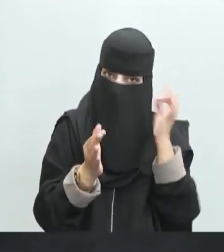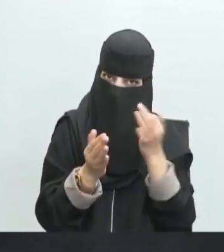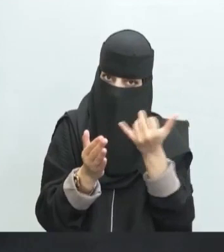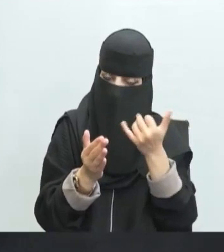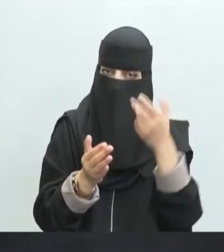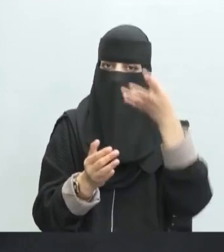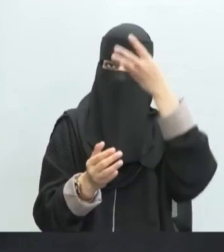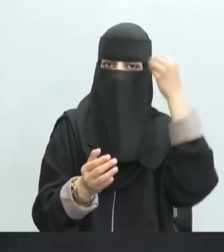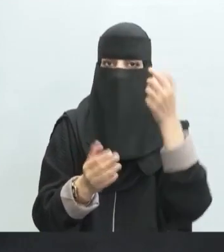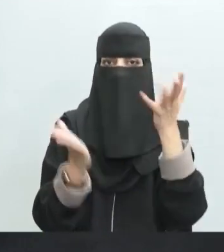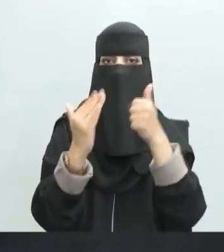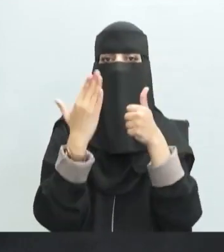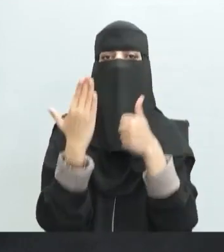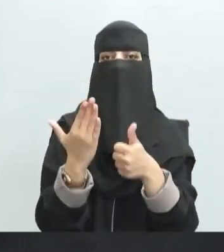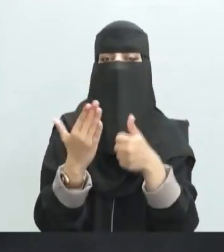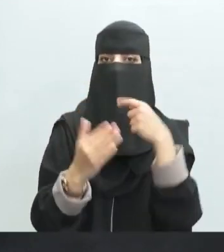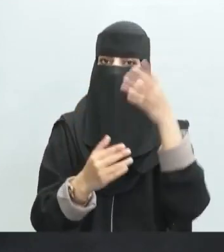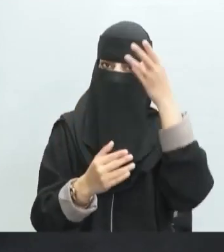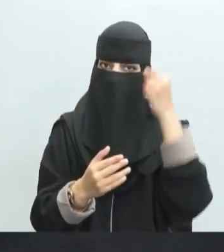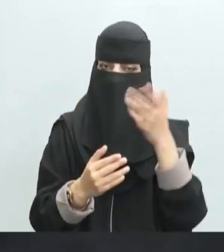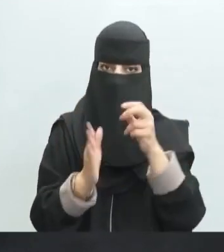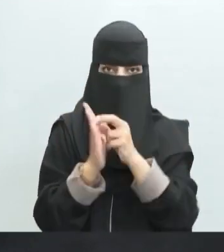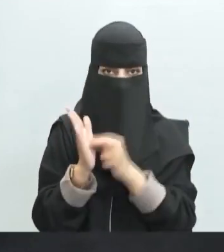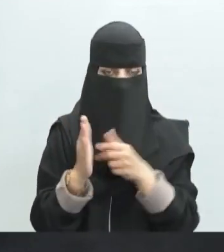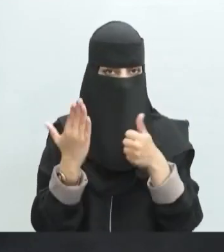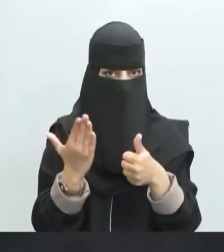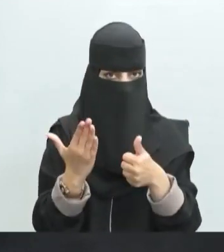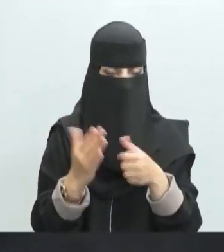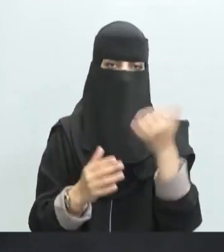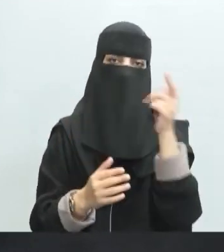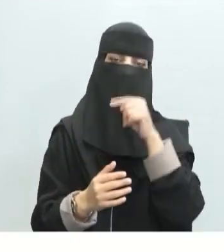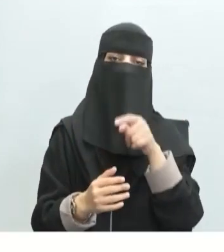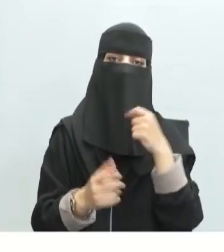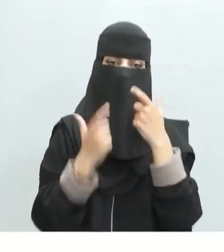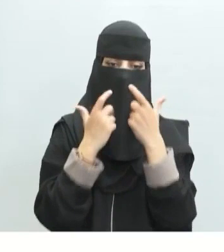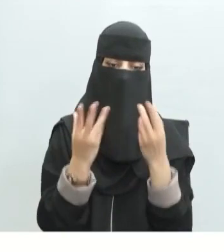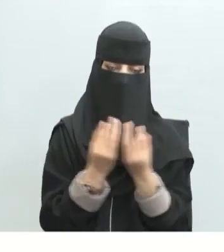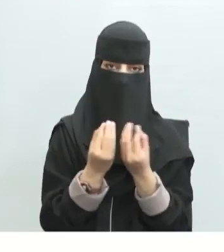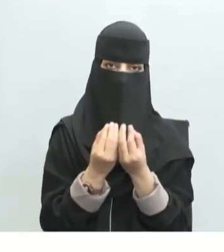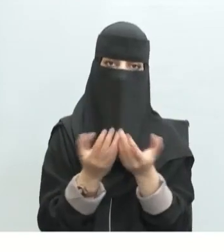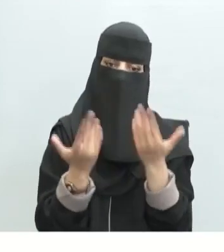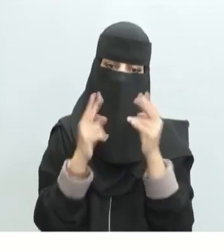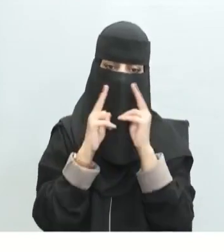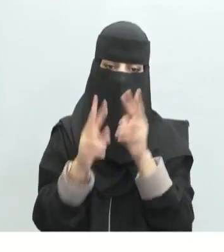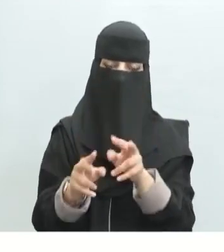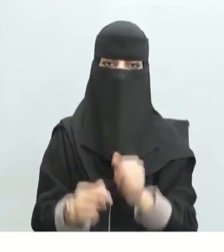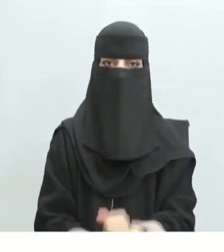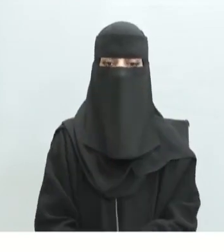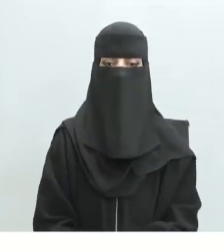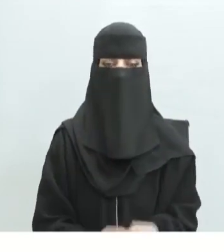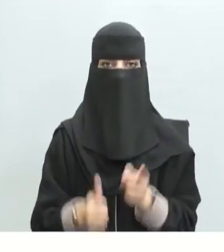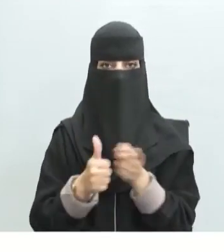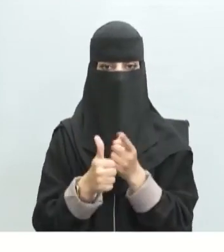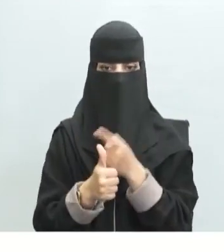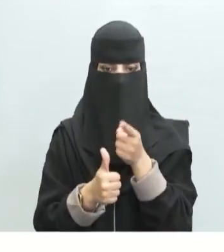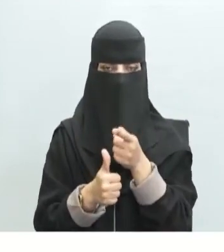القوانين السته فبالتالي لابد ان احنا نحفظ هذه القوانين السته ونركز مع بعض فيها يلا نشوف اول شيء